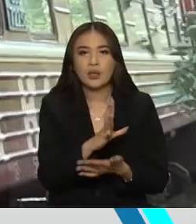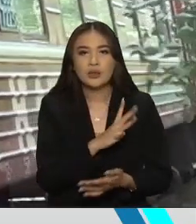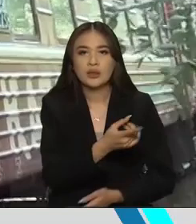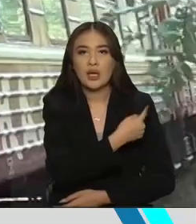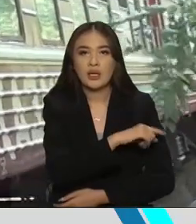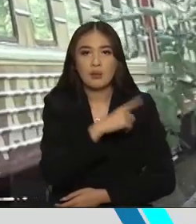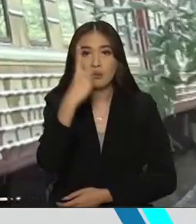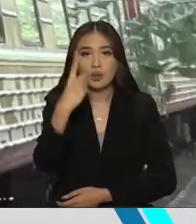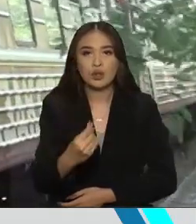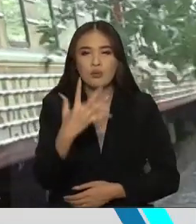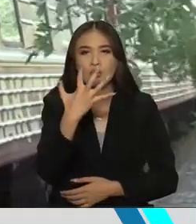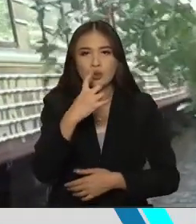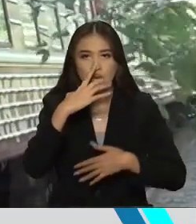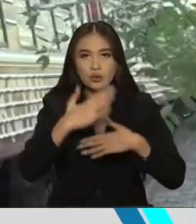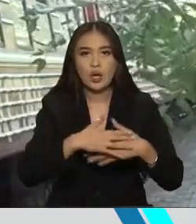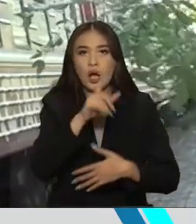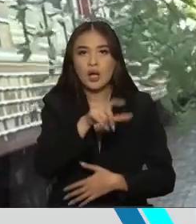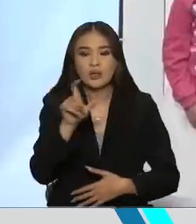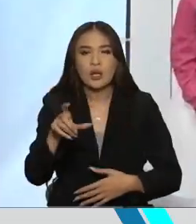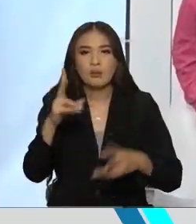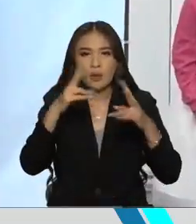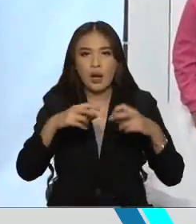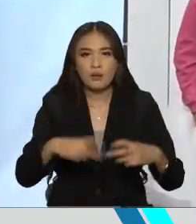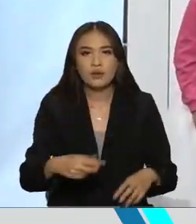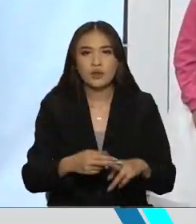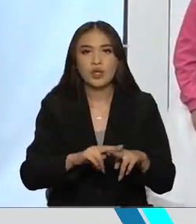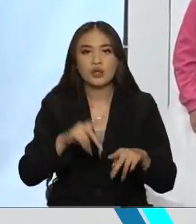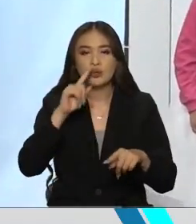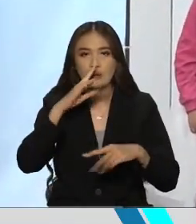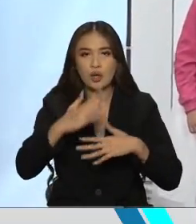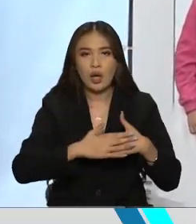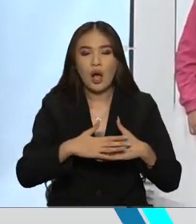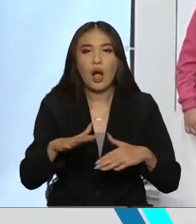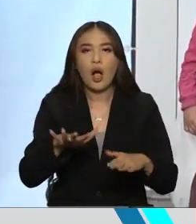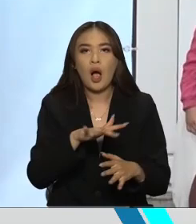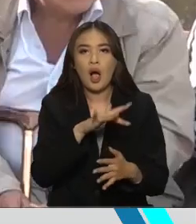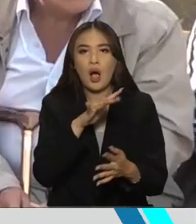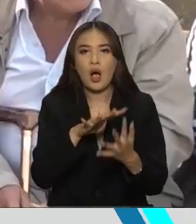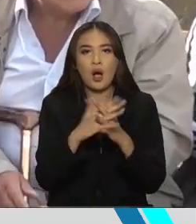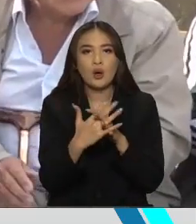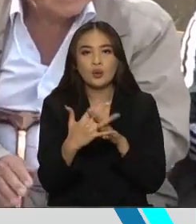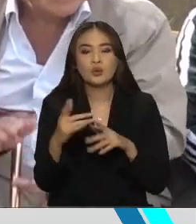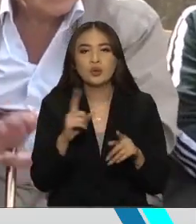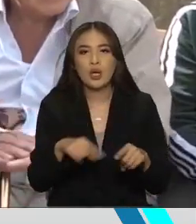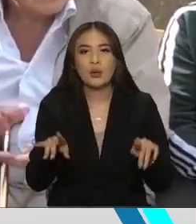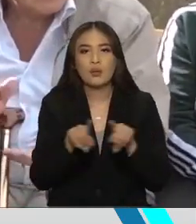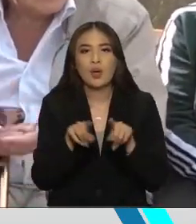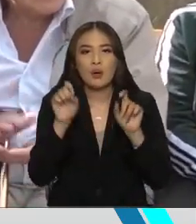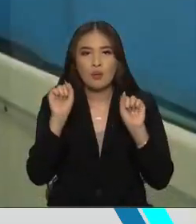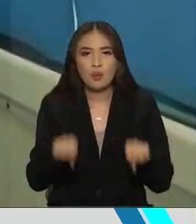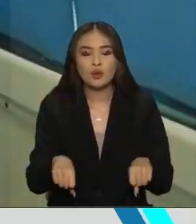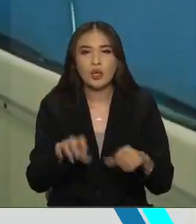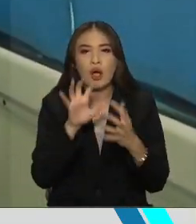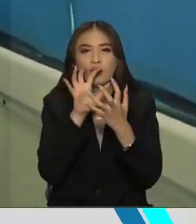күнде 500-дей адам қабылдайды. Жергілікті билік жақын маңдағы ауыл тұрғындарының да келіп қаралуына жағдай